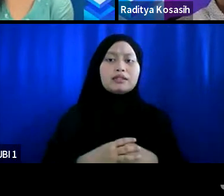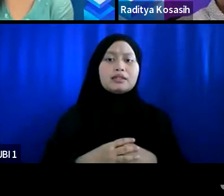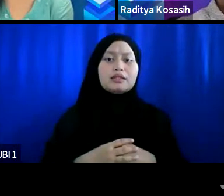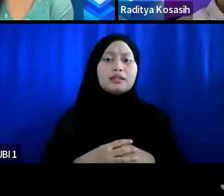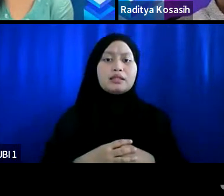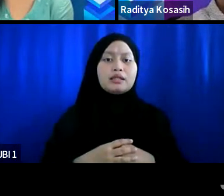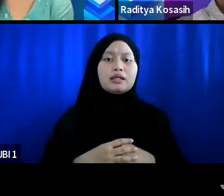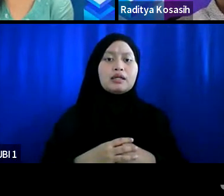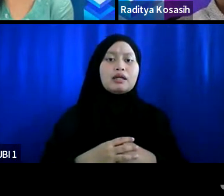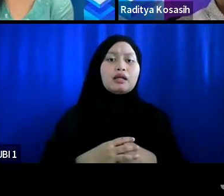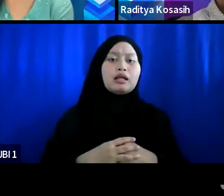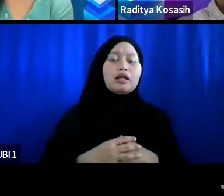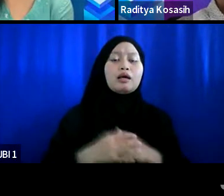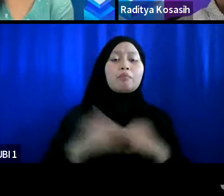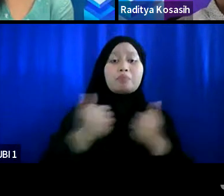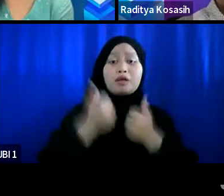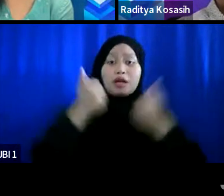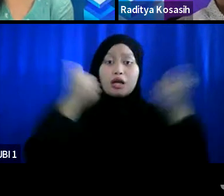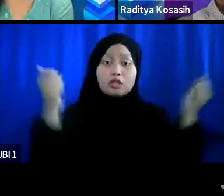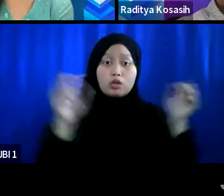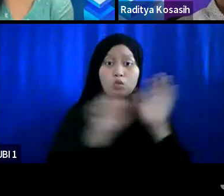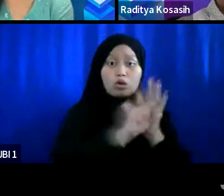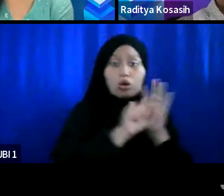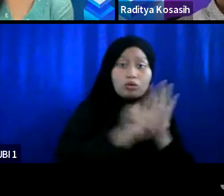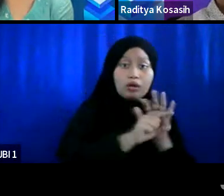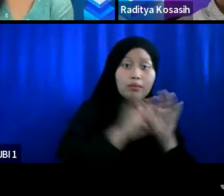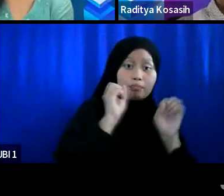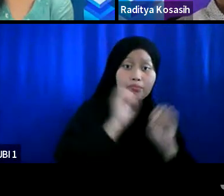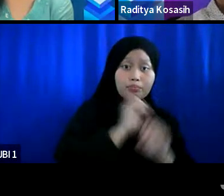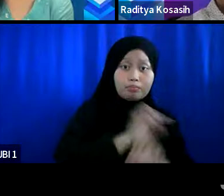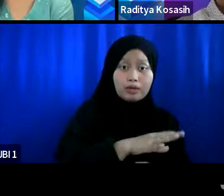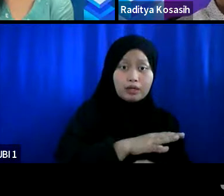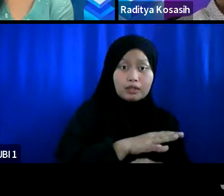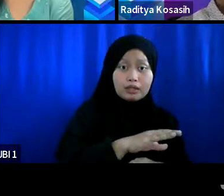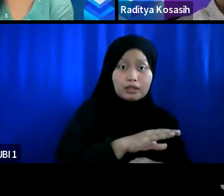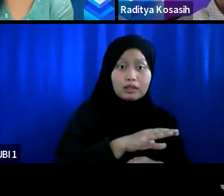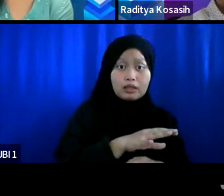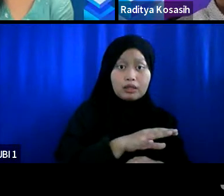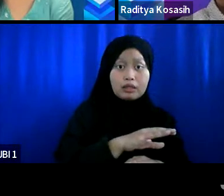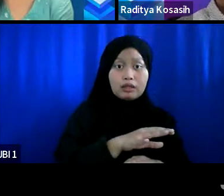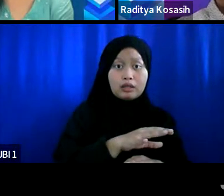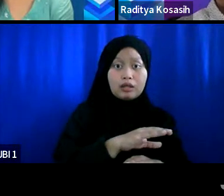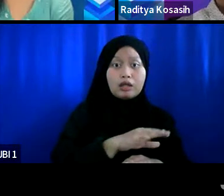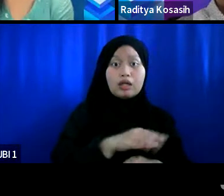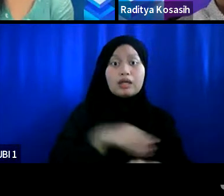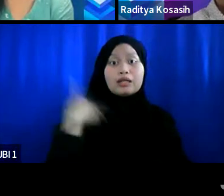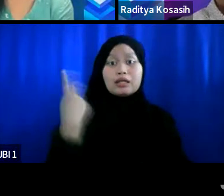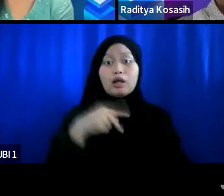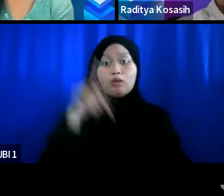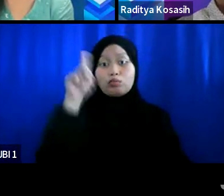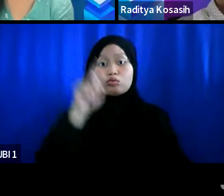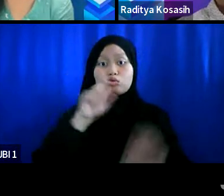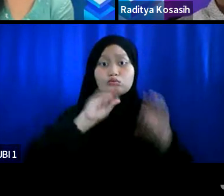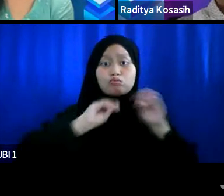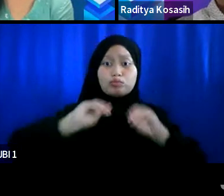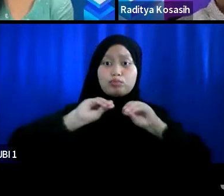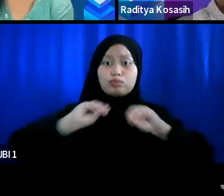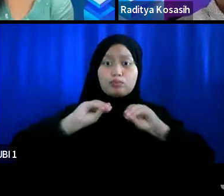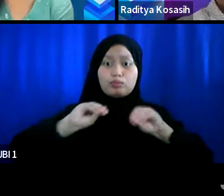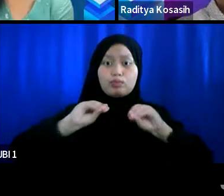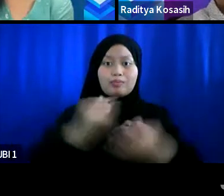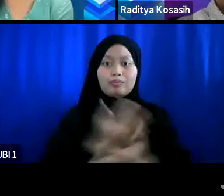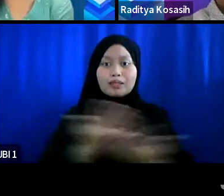dan pada undang-undangnya pakai ini website bisa tadi undang-undang adaptasi perlu melakukan literasi yang masih